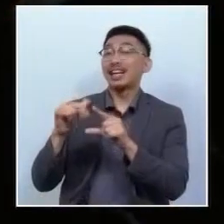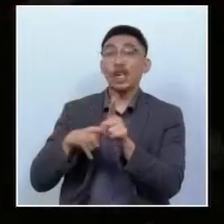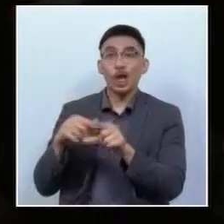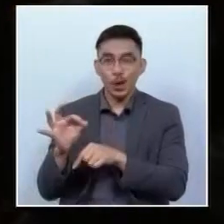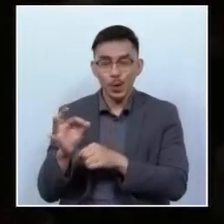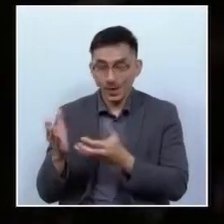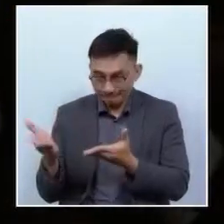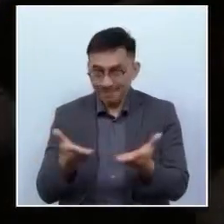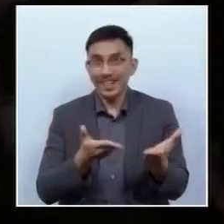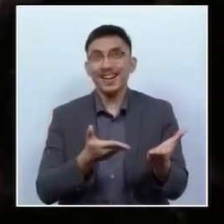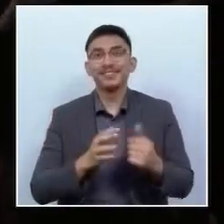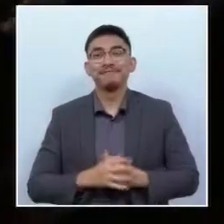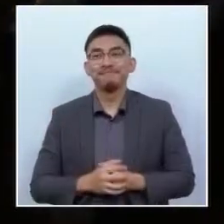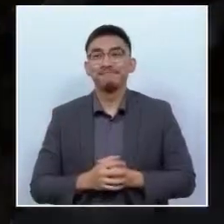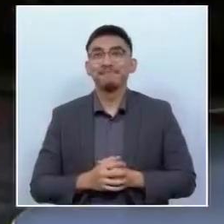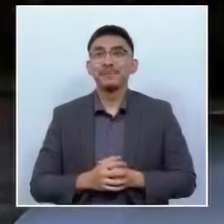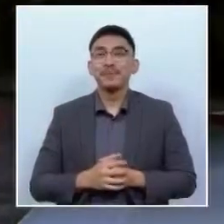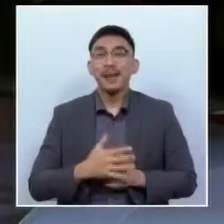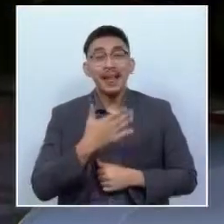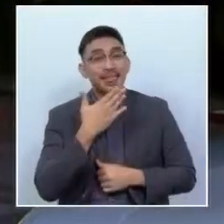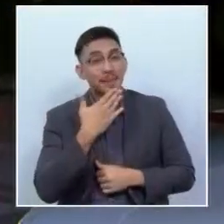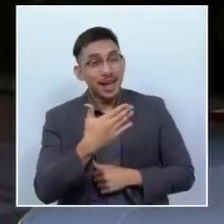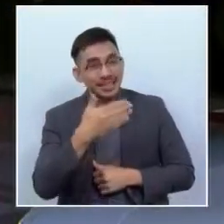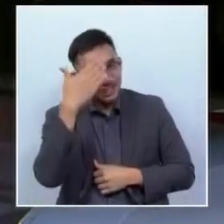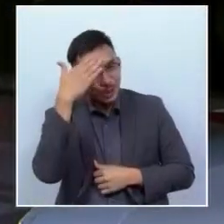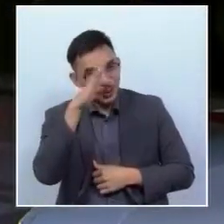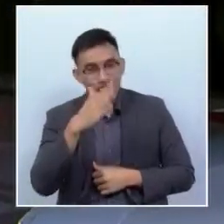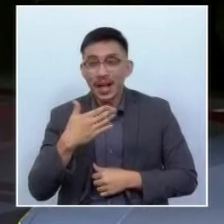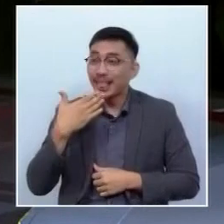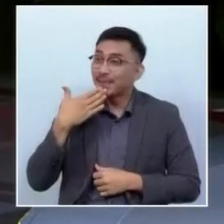Terima kasih Herjuno Saputro dan Deswita Bionda.